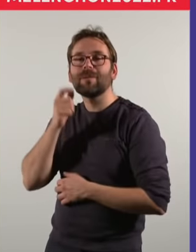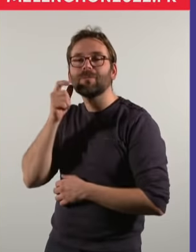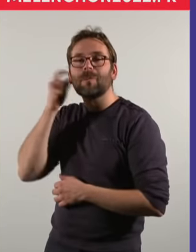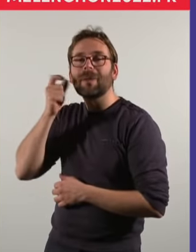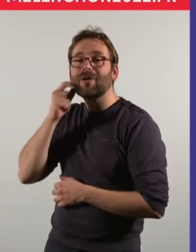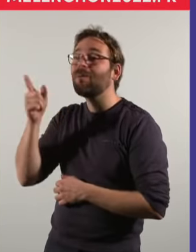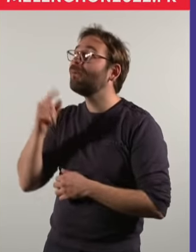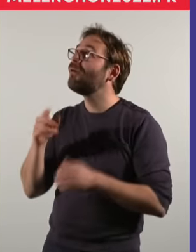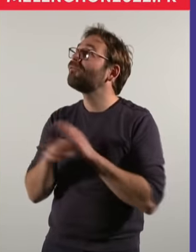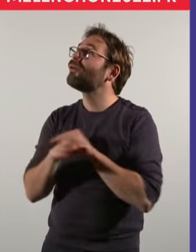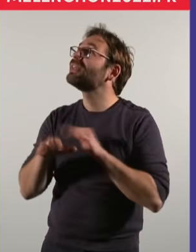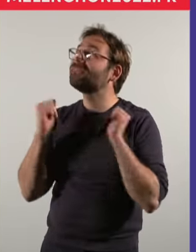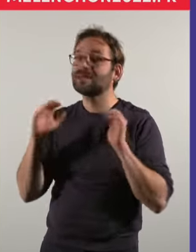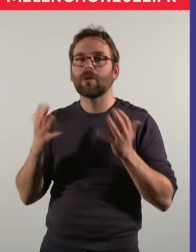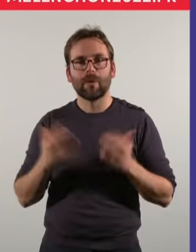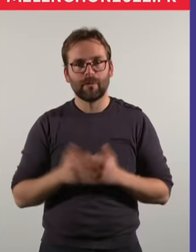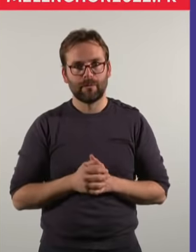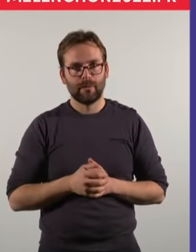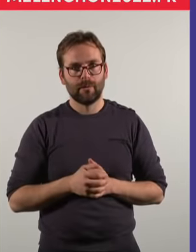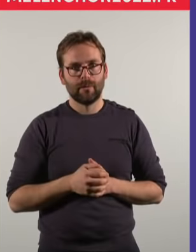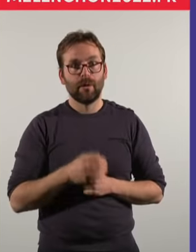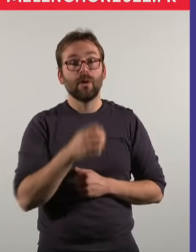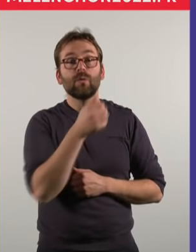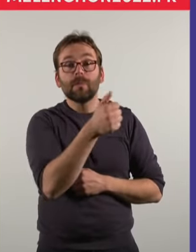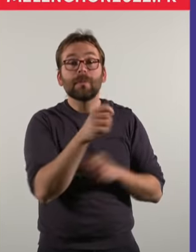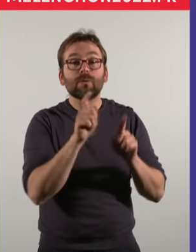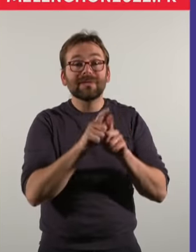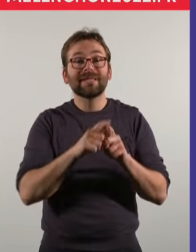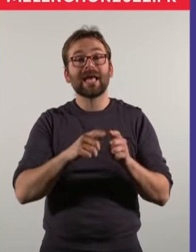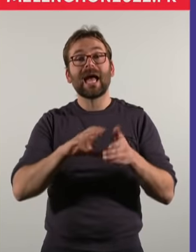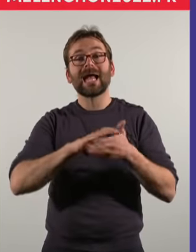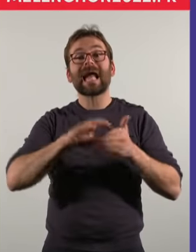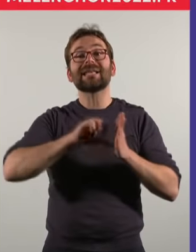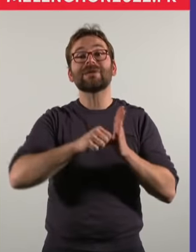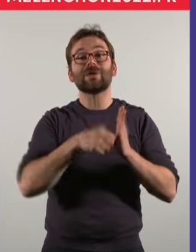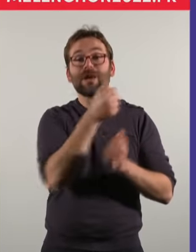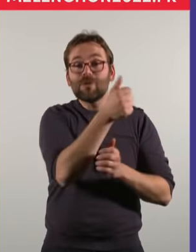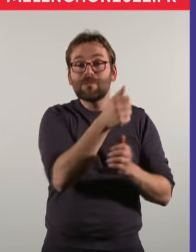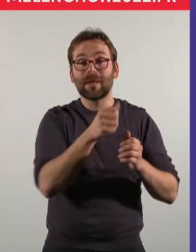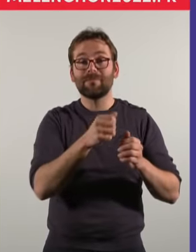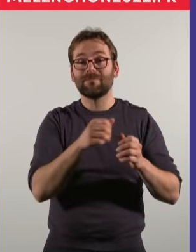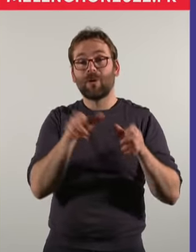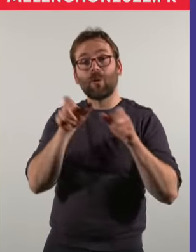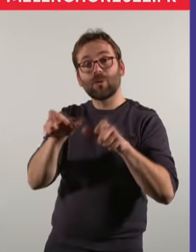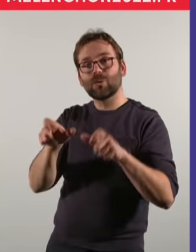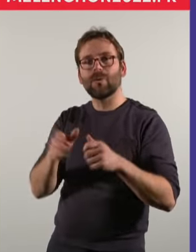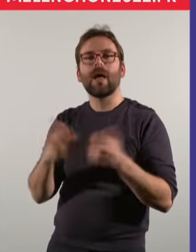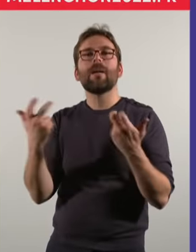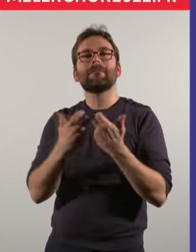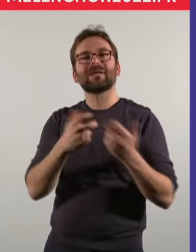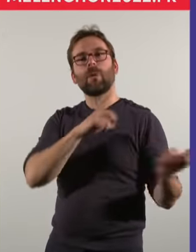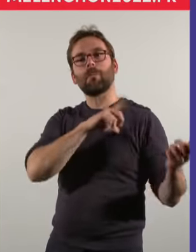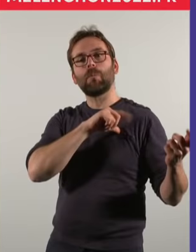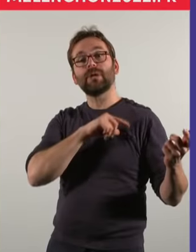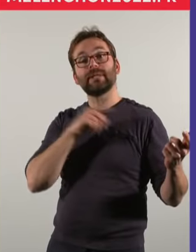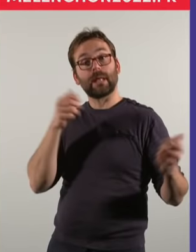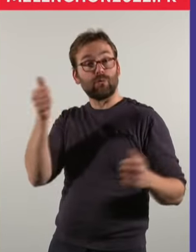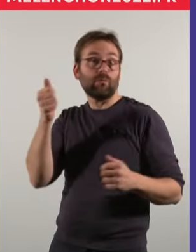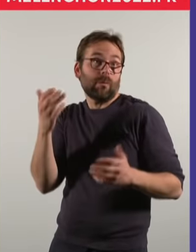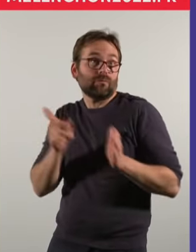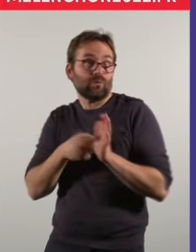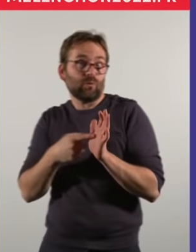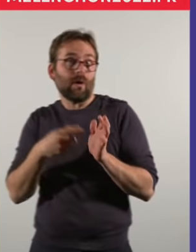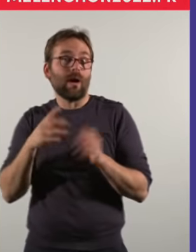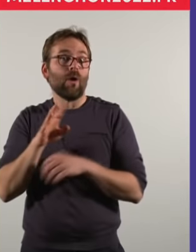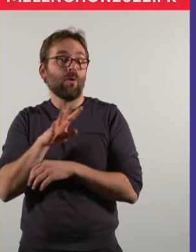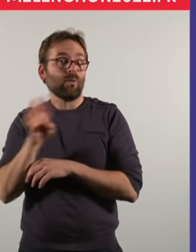les fraudes, de vérifier la carte d'identité. Par exemple, d'un policier qui, comme c'est bien son droit, et que